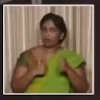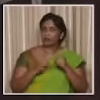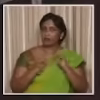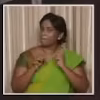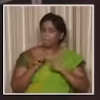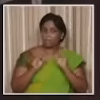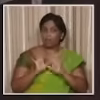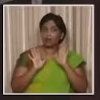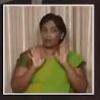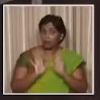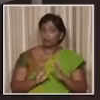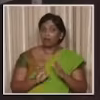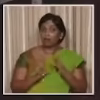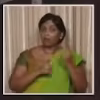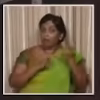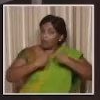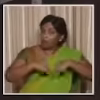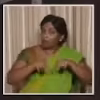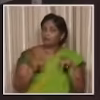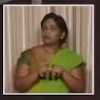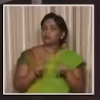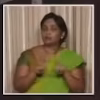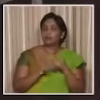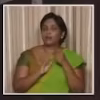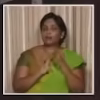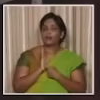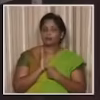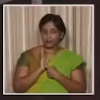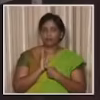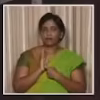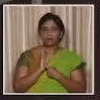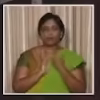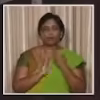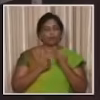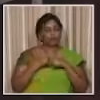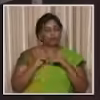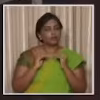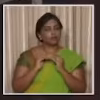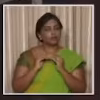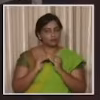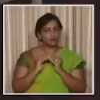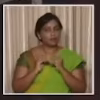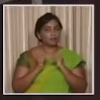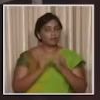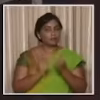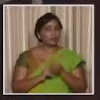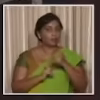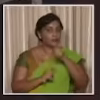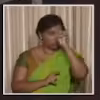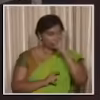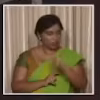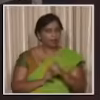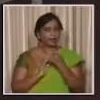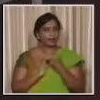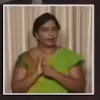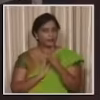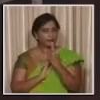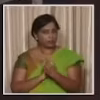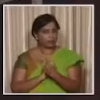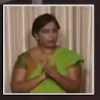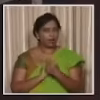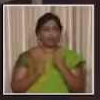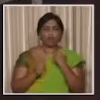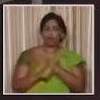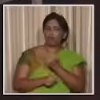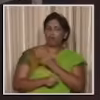නෑ. හැබැයි ඒක කාටත් එක සාධාරණ නීතියක් වෙන්න ඕනේ. ඒක සාධාරණ වෙන්න ඕනේ. ඒක සජිත් ප්‍රේමදාස මහත්තයාත් එක නීතියක්. ඒක